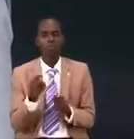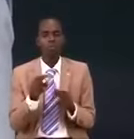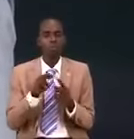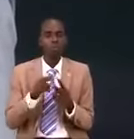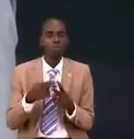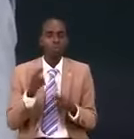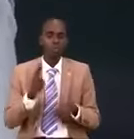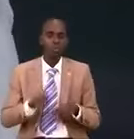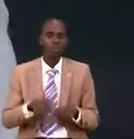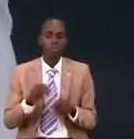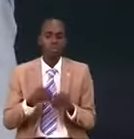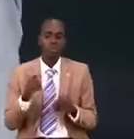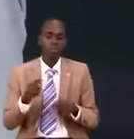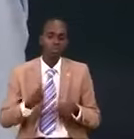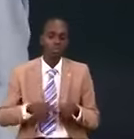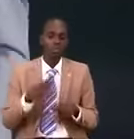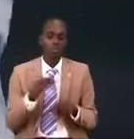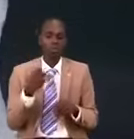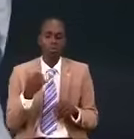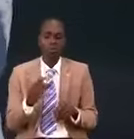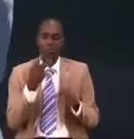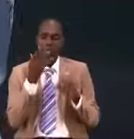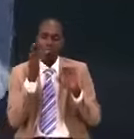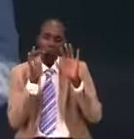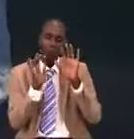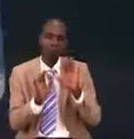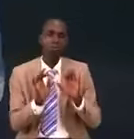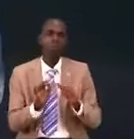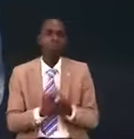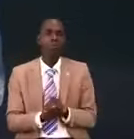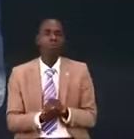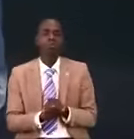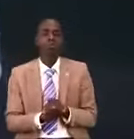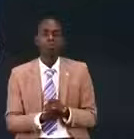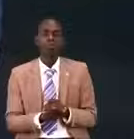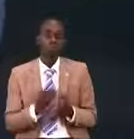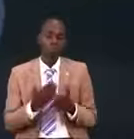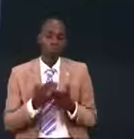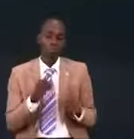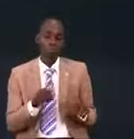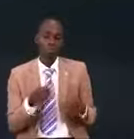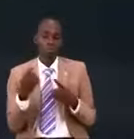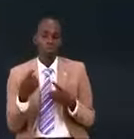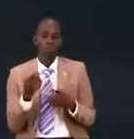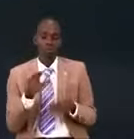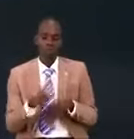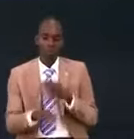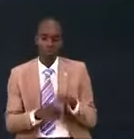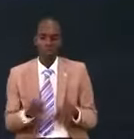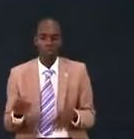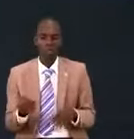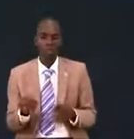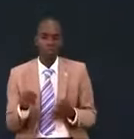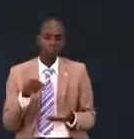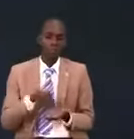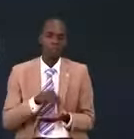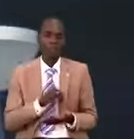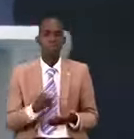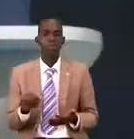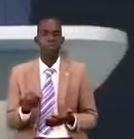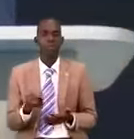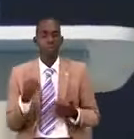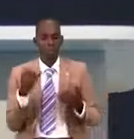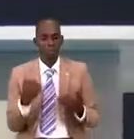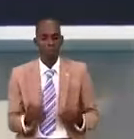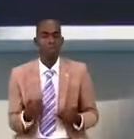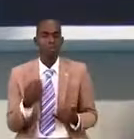marché on s'arrête on s'assoit avec les moqueurs mais l'homme